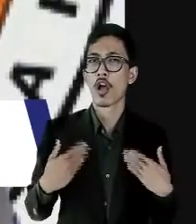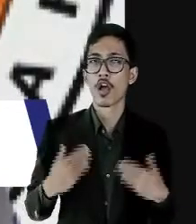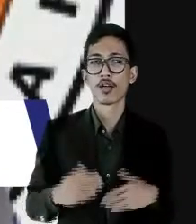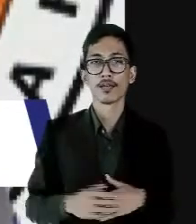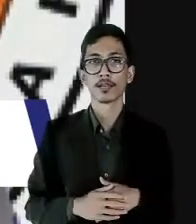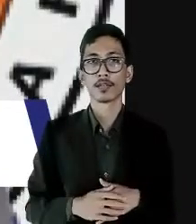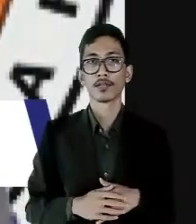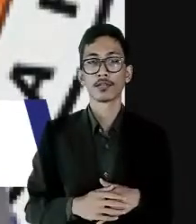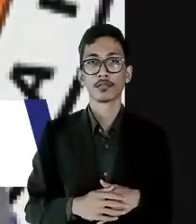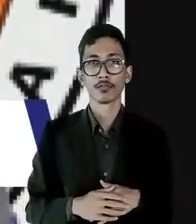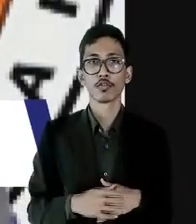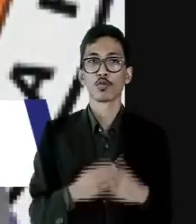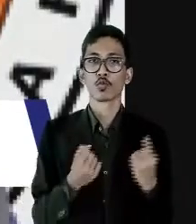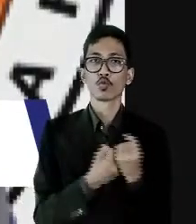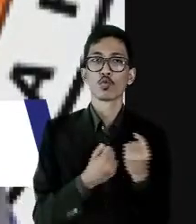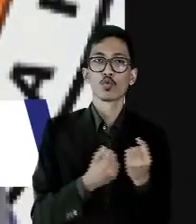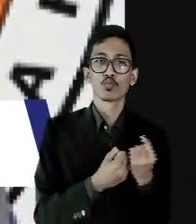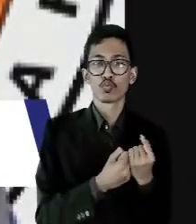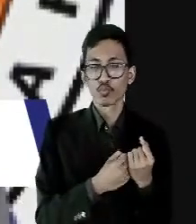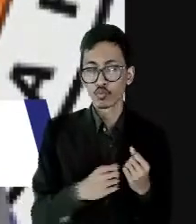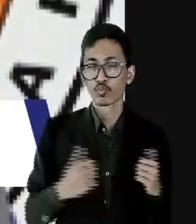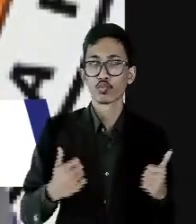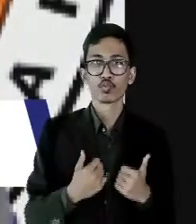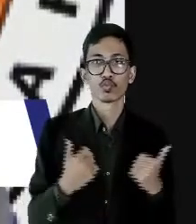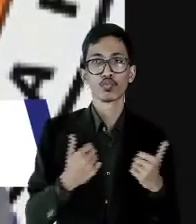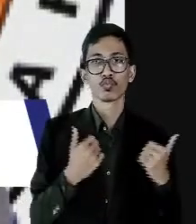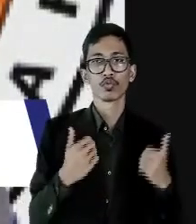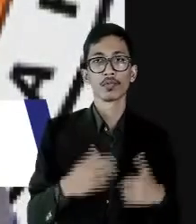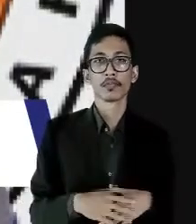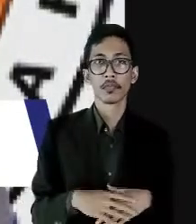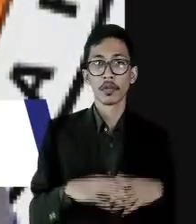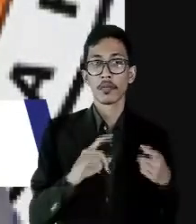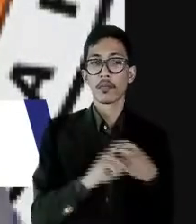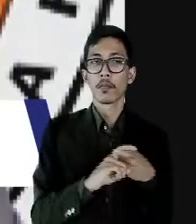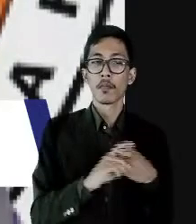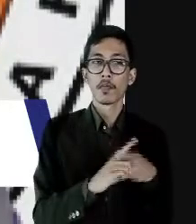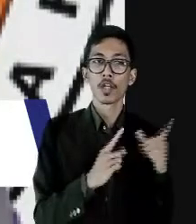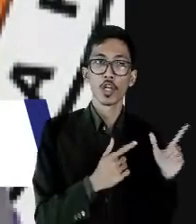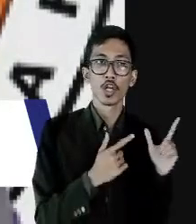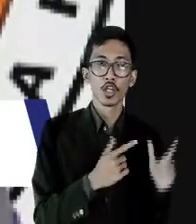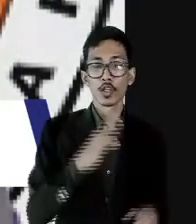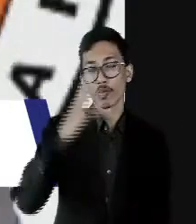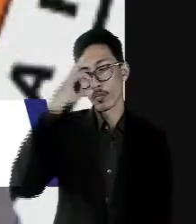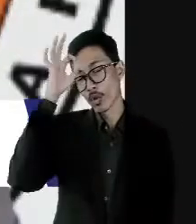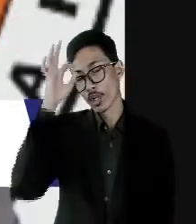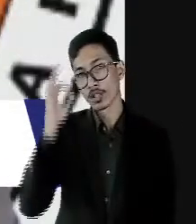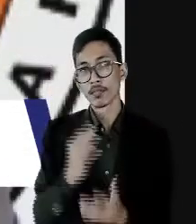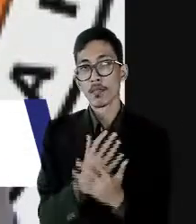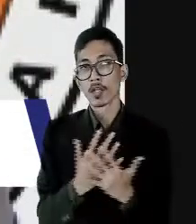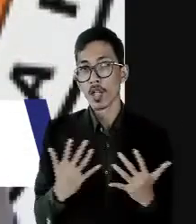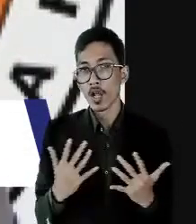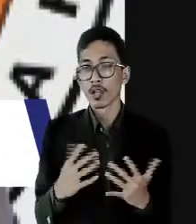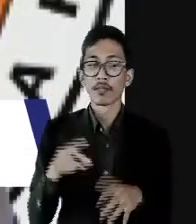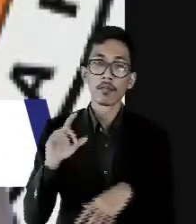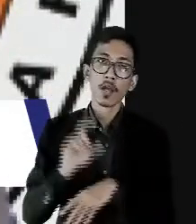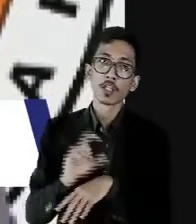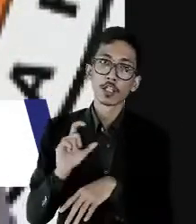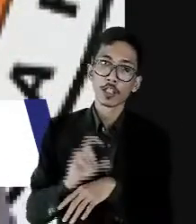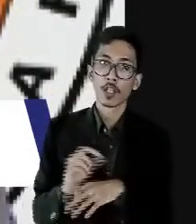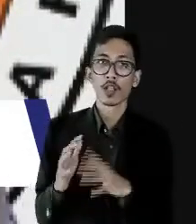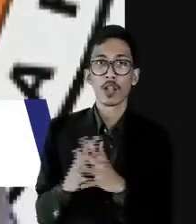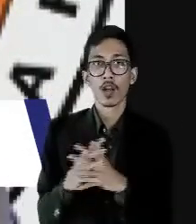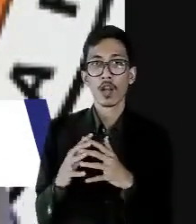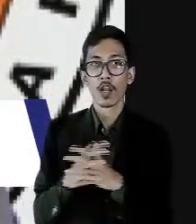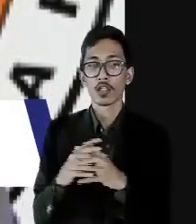boleh terjadi dari semua komponen. TNI, Polri, masyarakat adat, sampai ke masjid, gereja, semua membantu